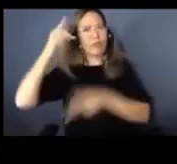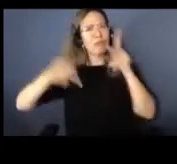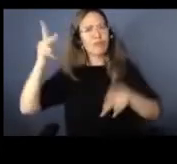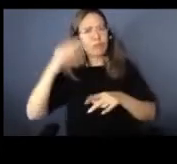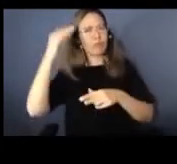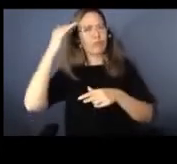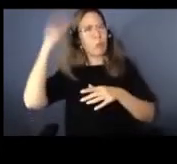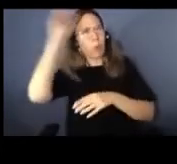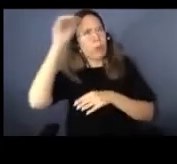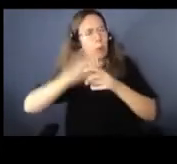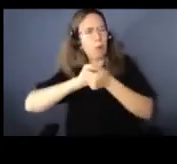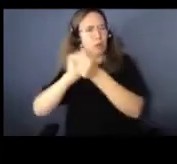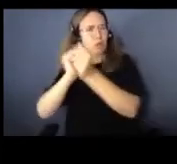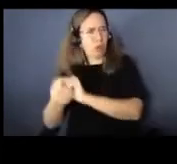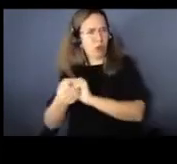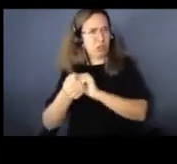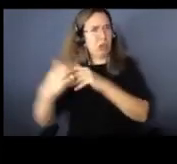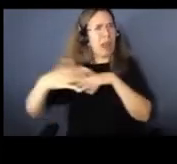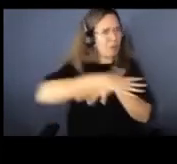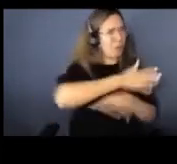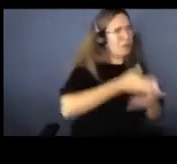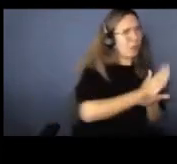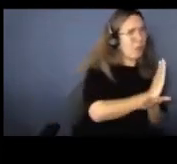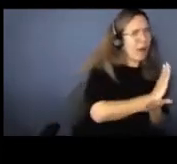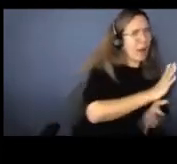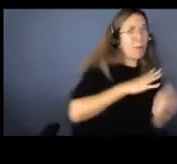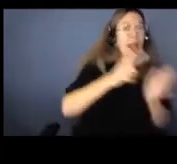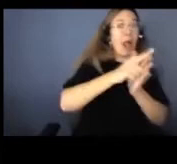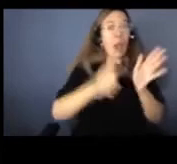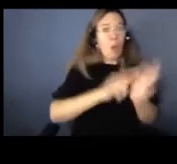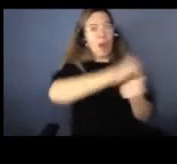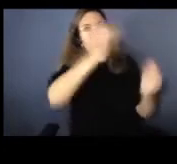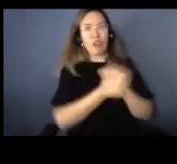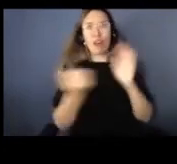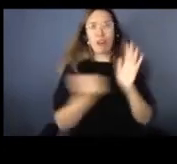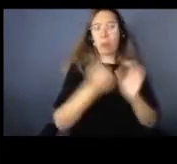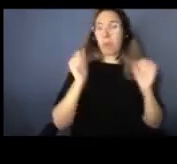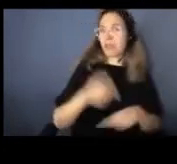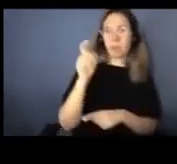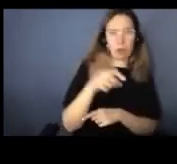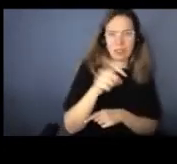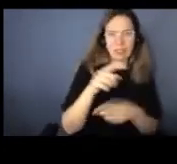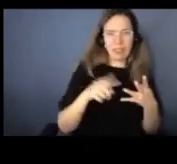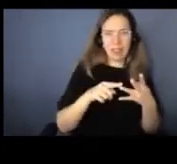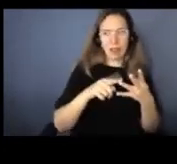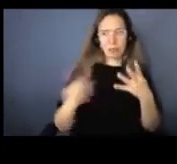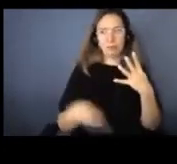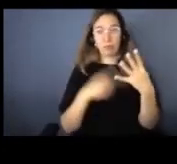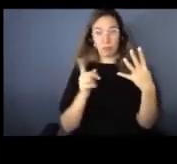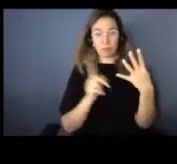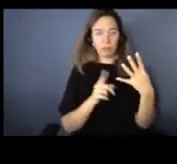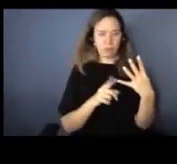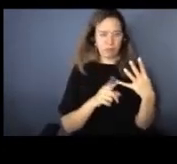dans le droit sans nécessité des modifications législatives. Et le quatrième point, qui serait celui